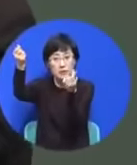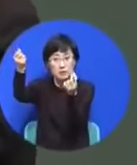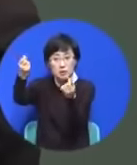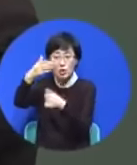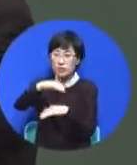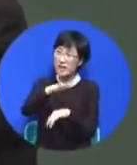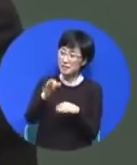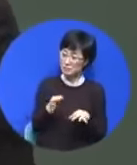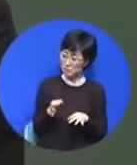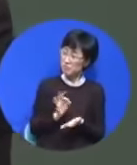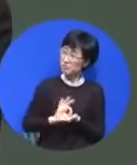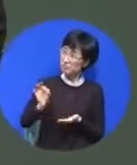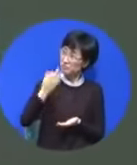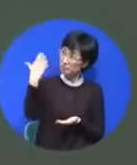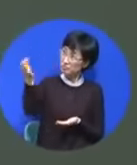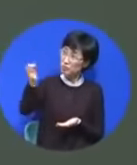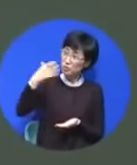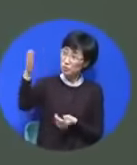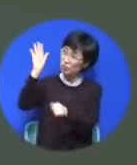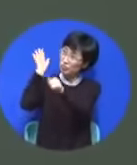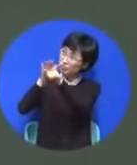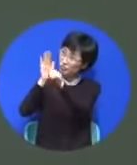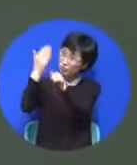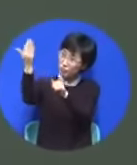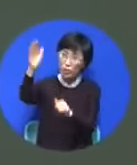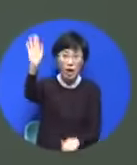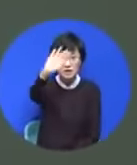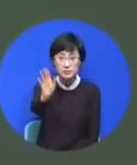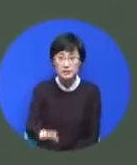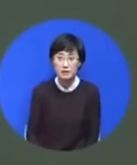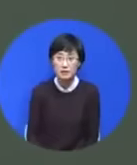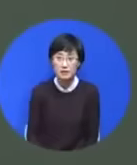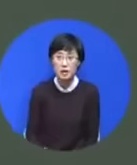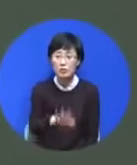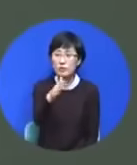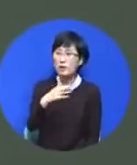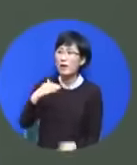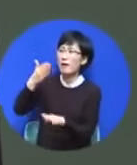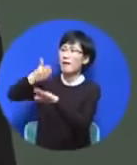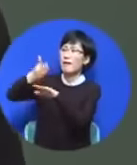아닙니다 하나님께 우리는 헌신하는 겁 예물로 드리는